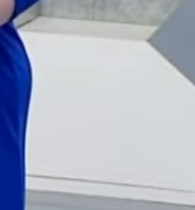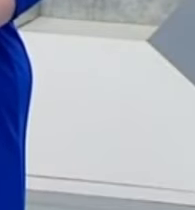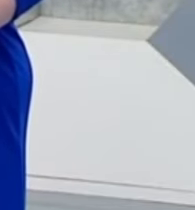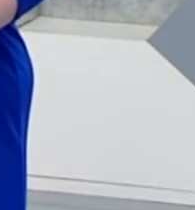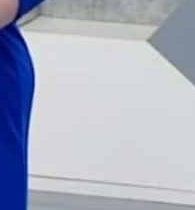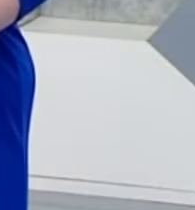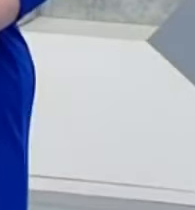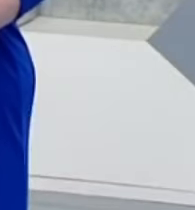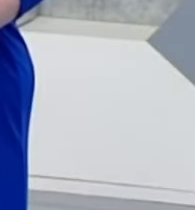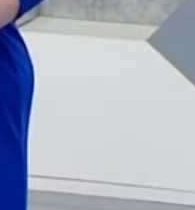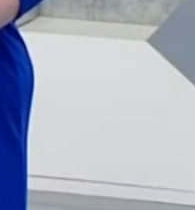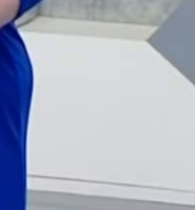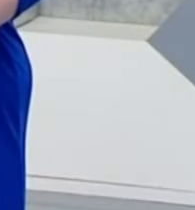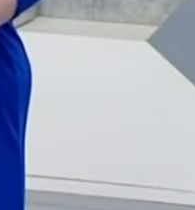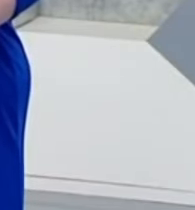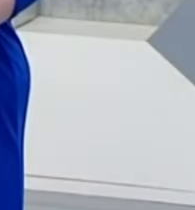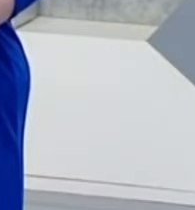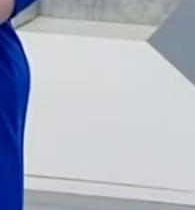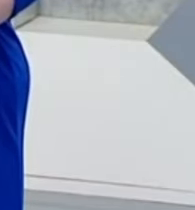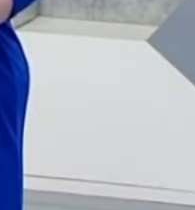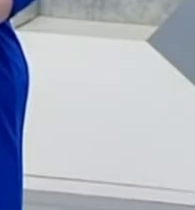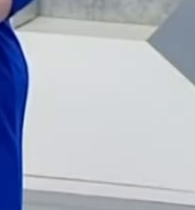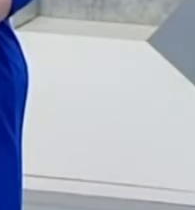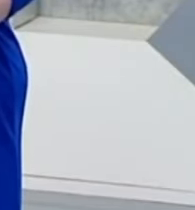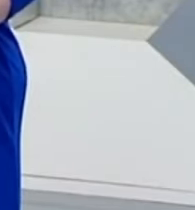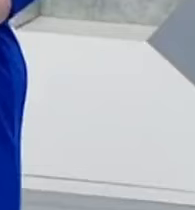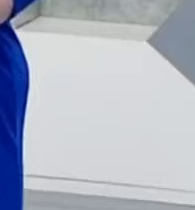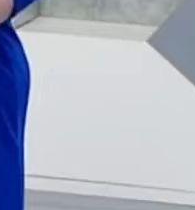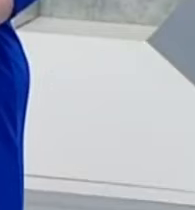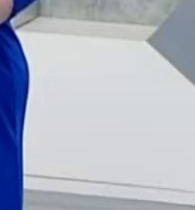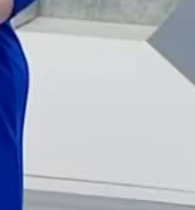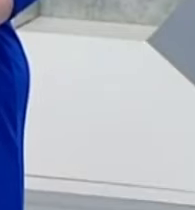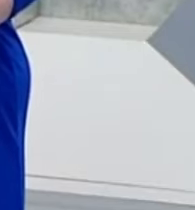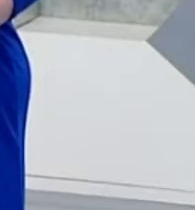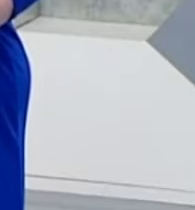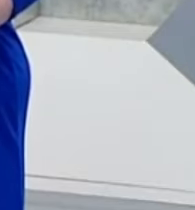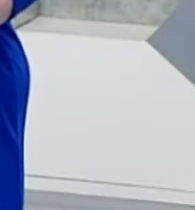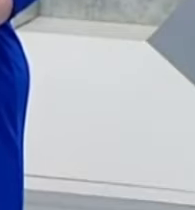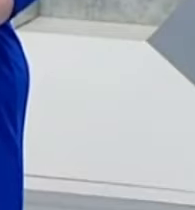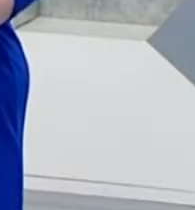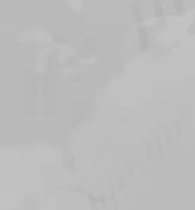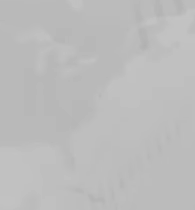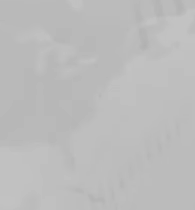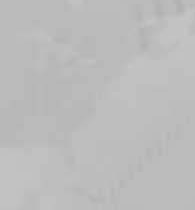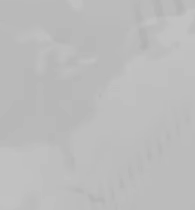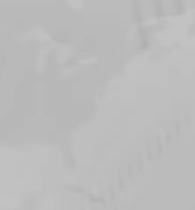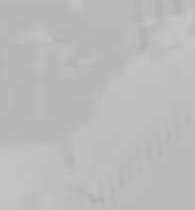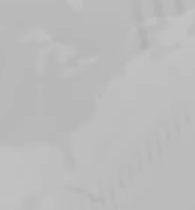GMA Pinoy TV at sa www.gmanews.tv.